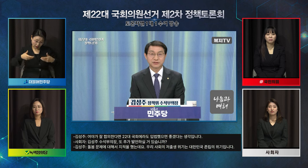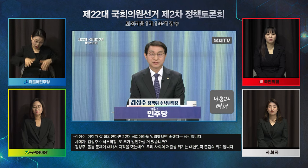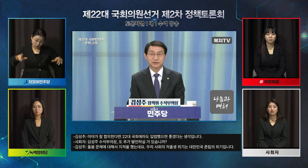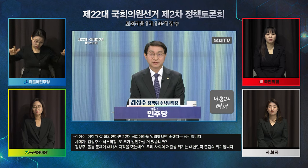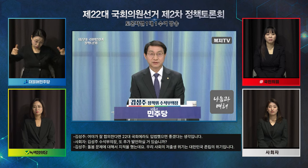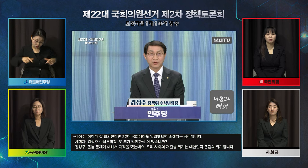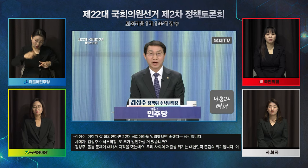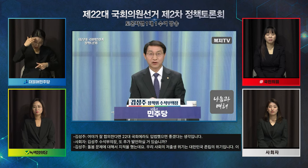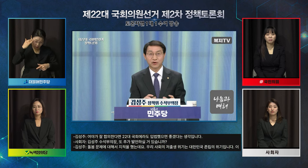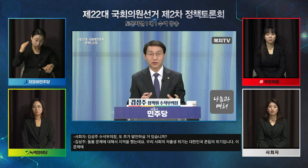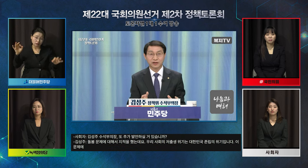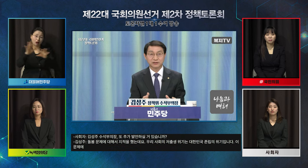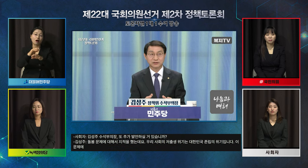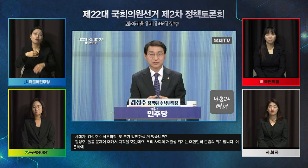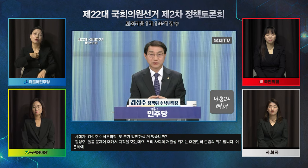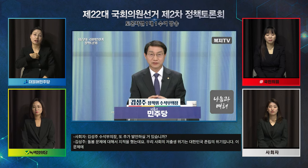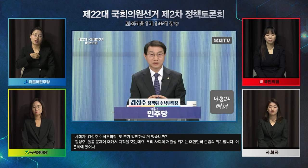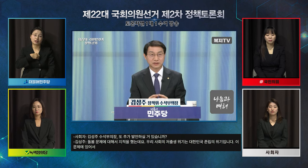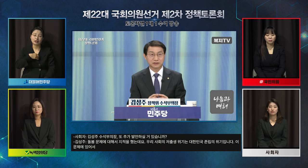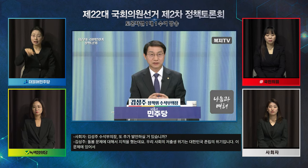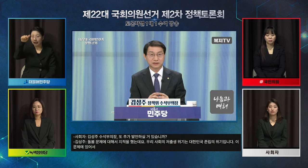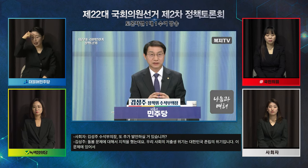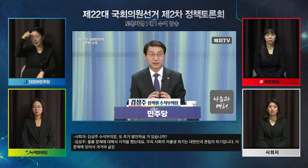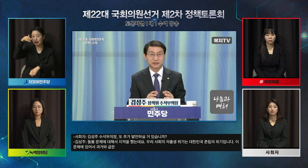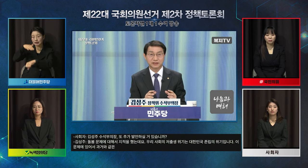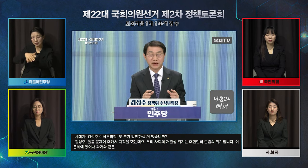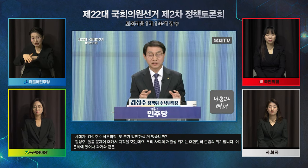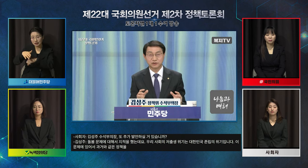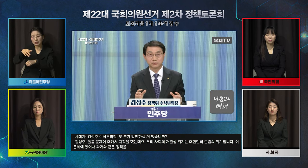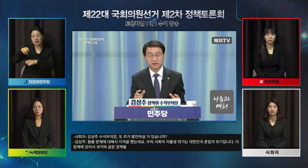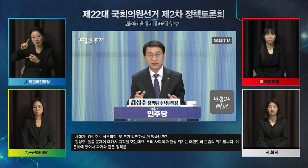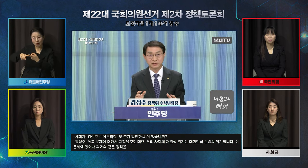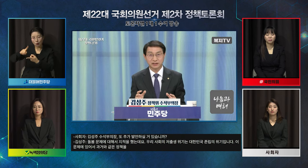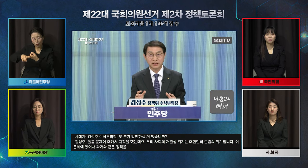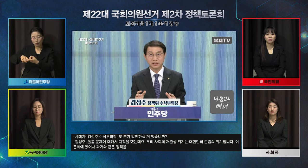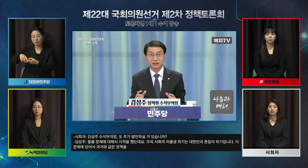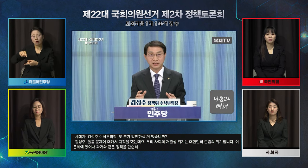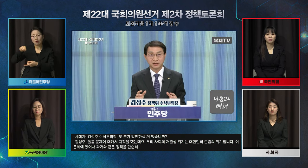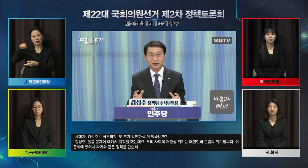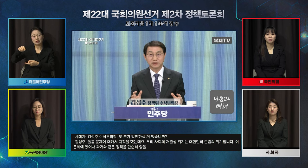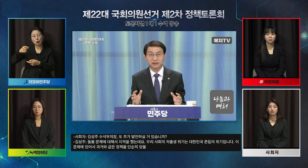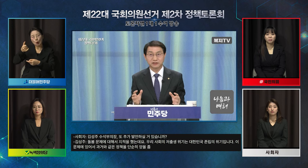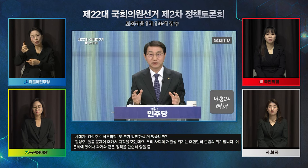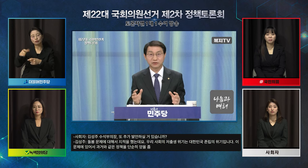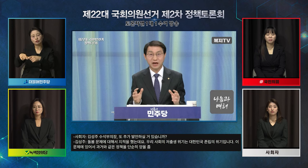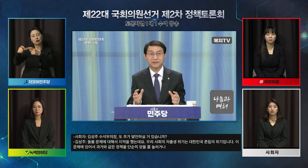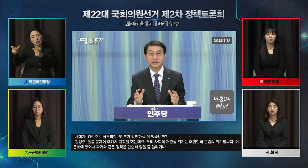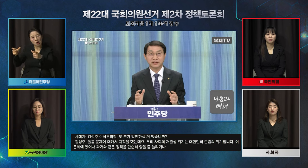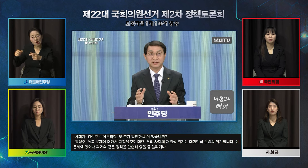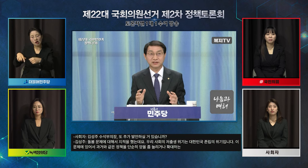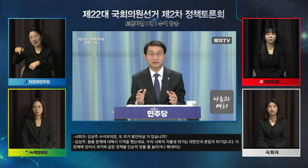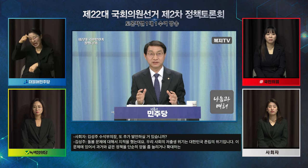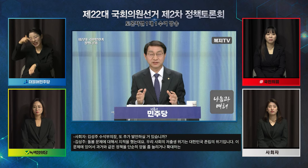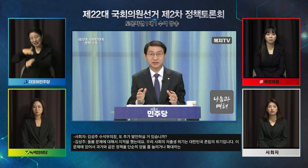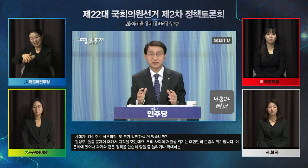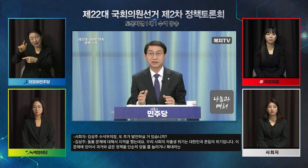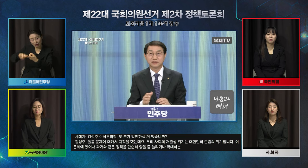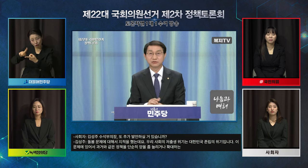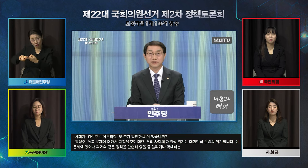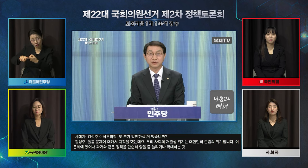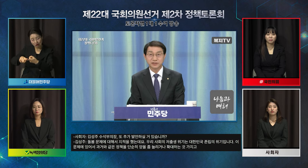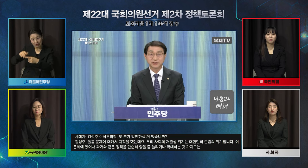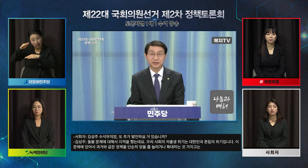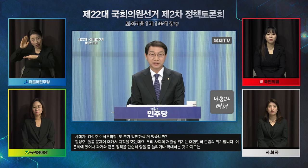문제에 있어서 과거와 같은 정책을 단순히 양을 좀 늘리거나 확대하는 것 같고 한계가 있다는 것이